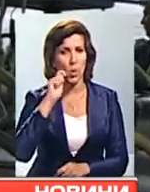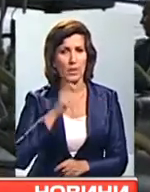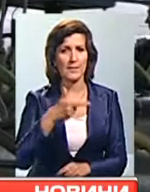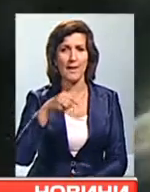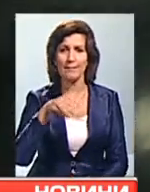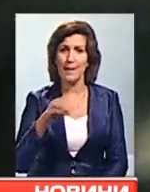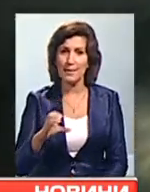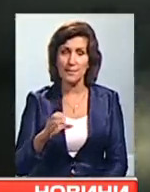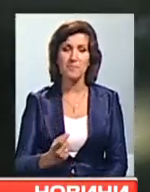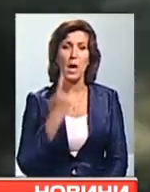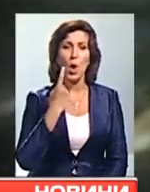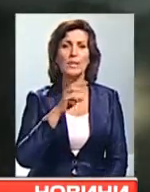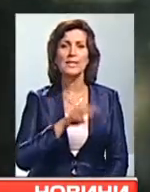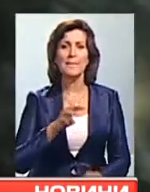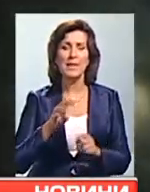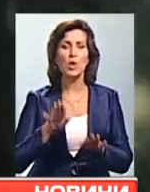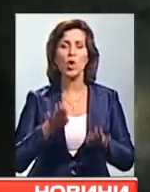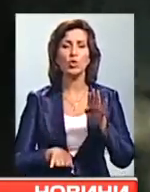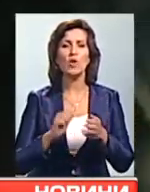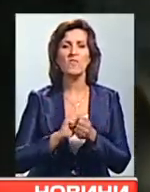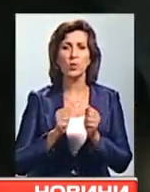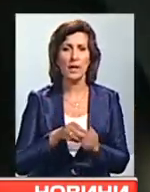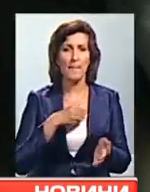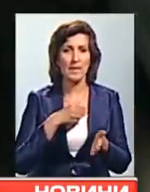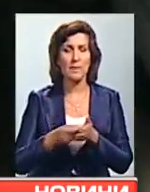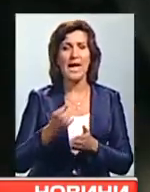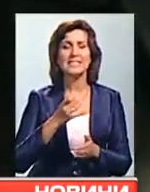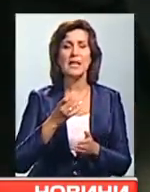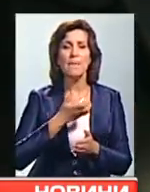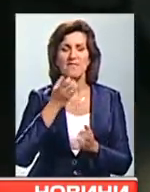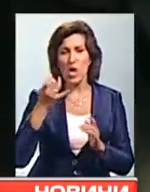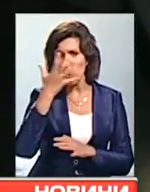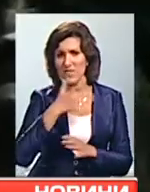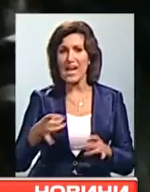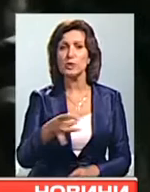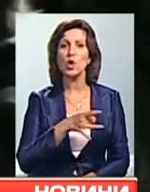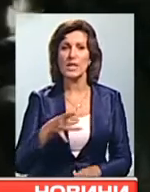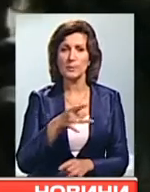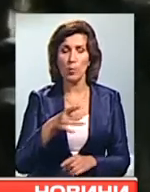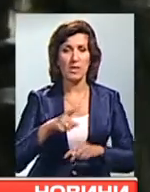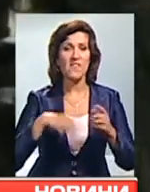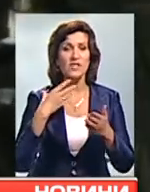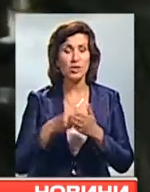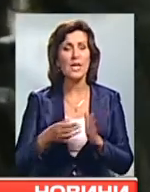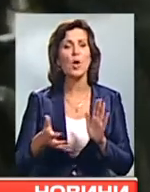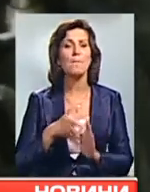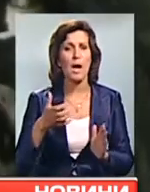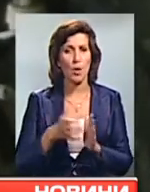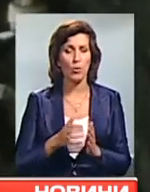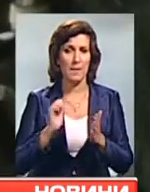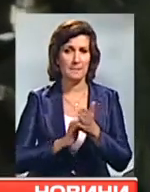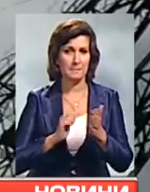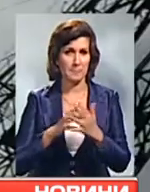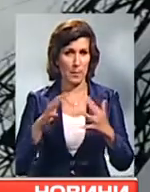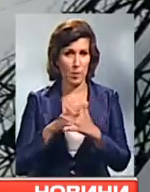української ГТС. 1 мільйон тонн вугілля Україна придбала в Південно-Африканської республіки. Вітчизняного бракує через